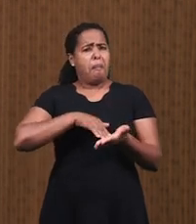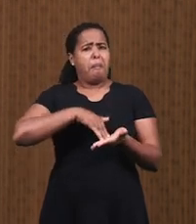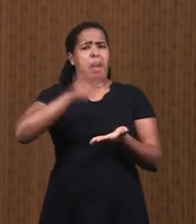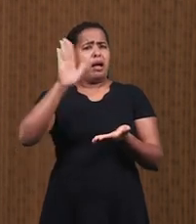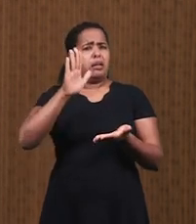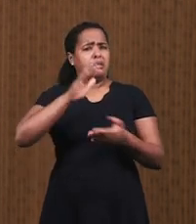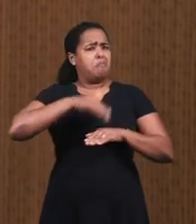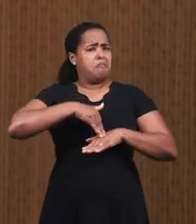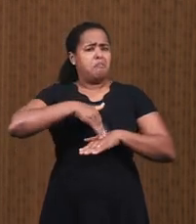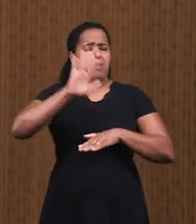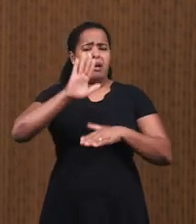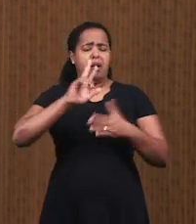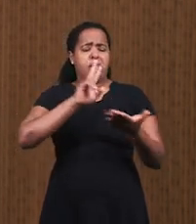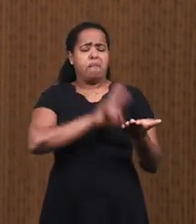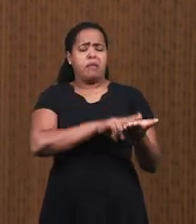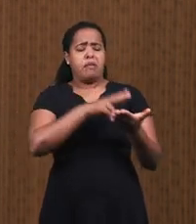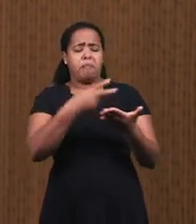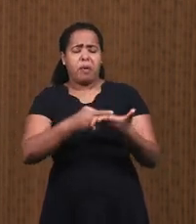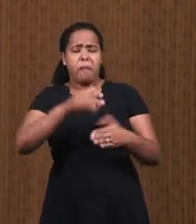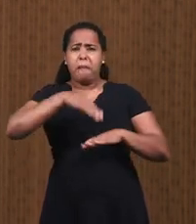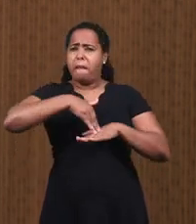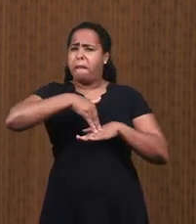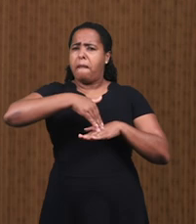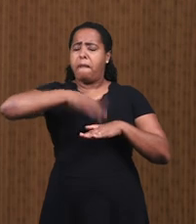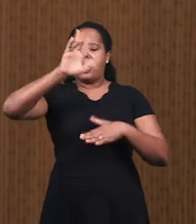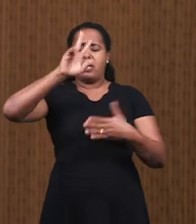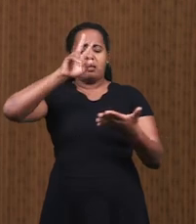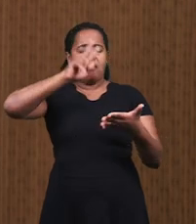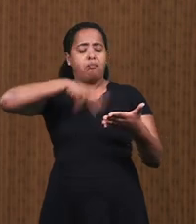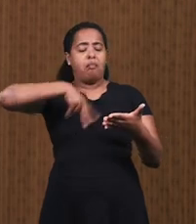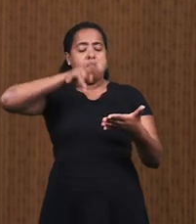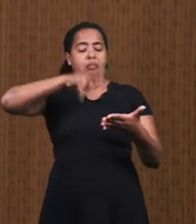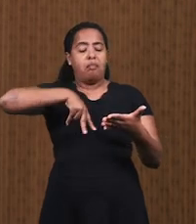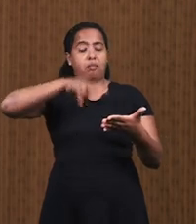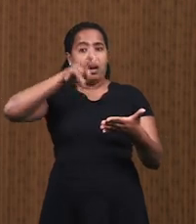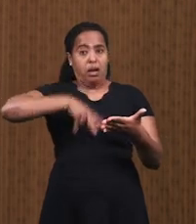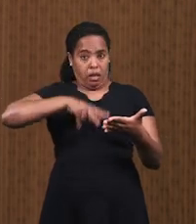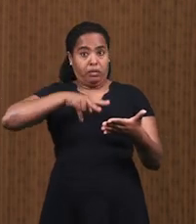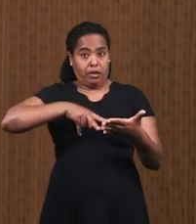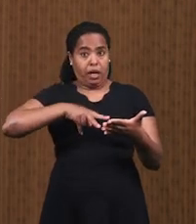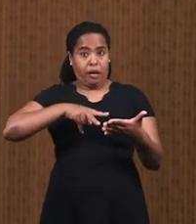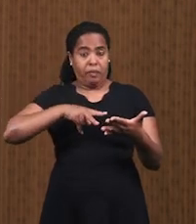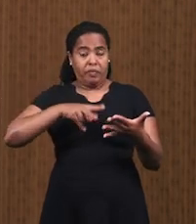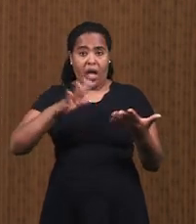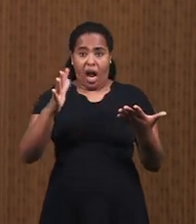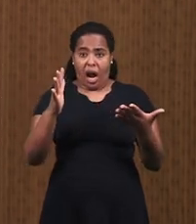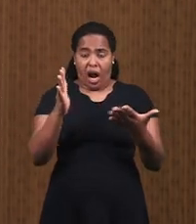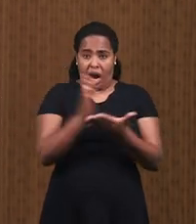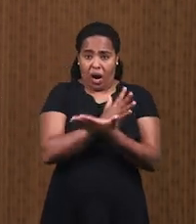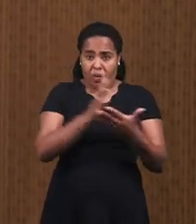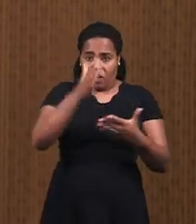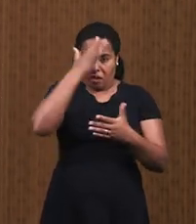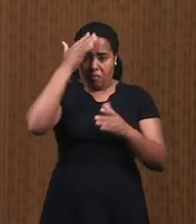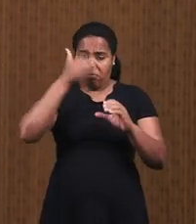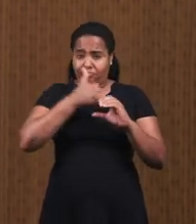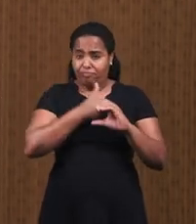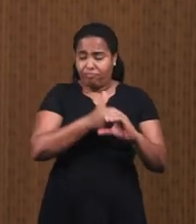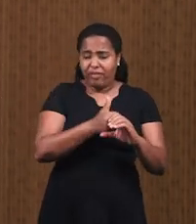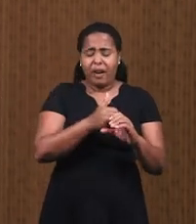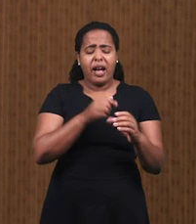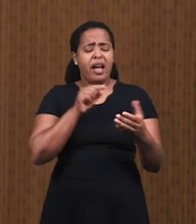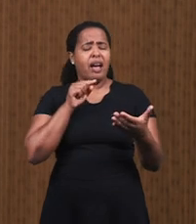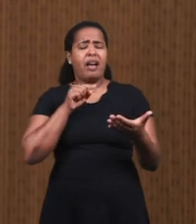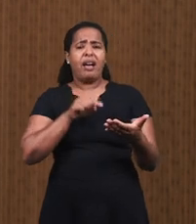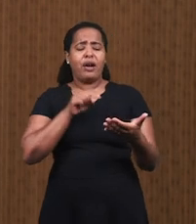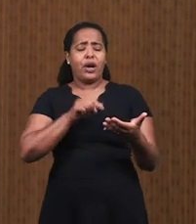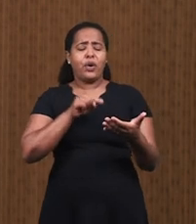Библия – это самая переведенная книга из всех, самая более напечатанная, более читаемая.